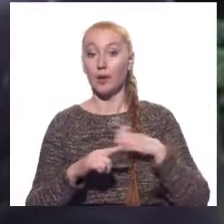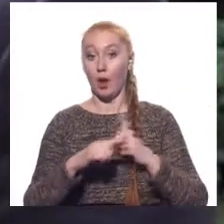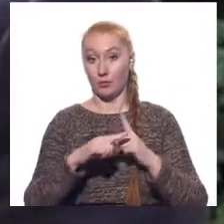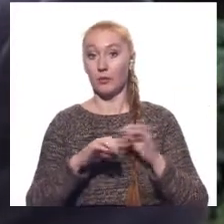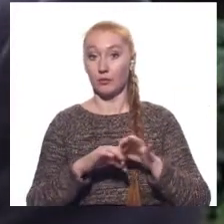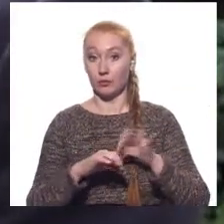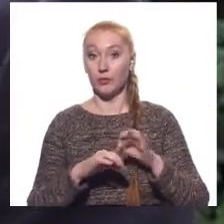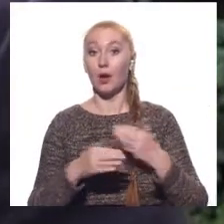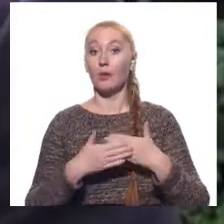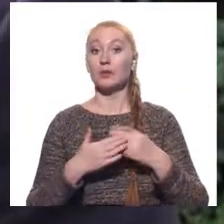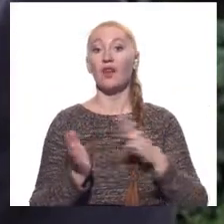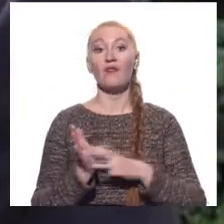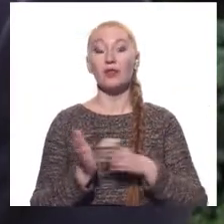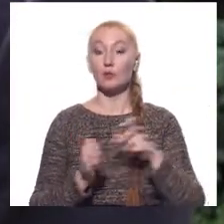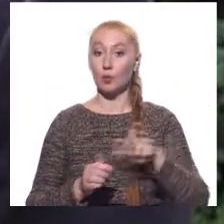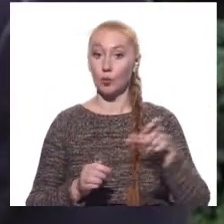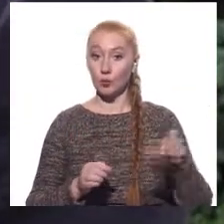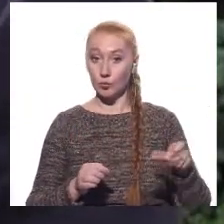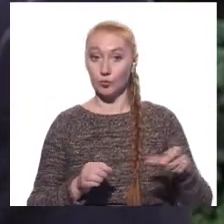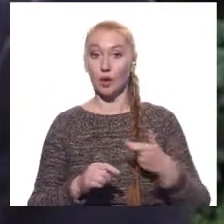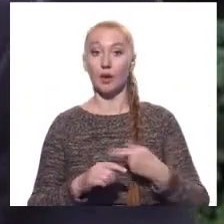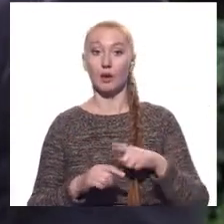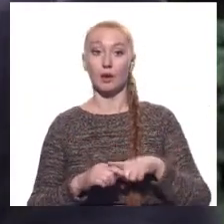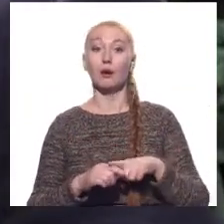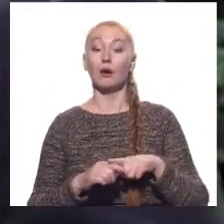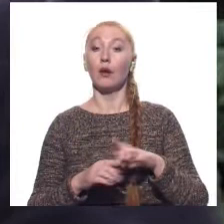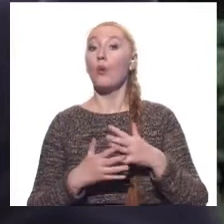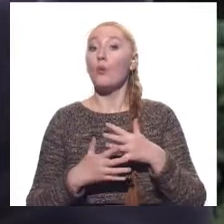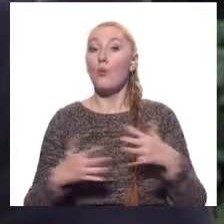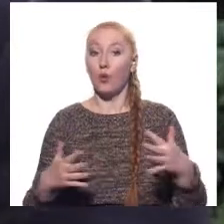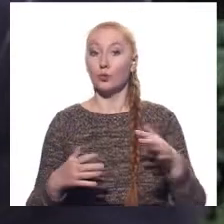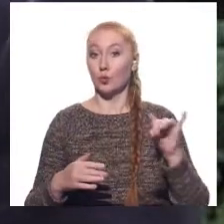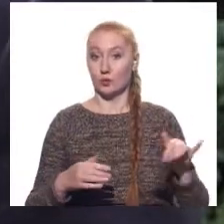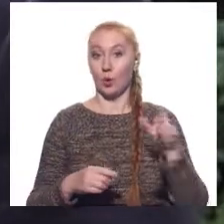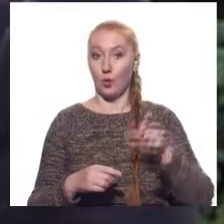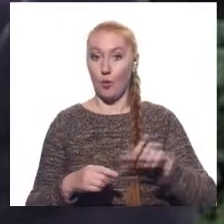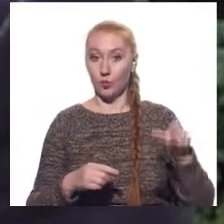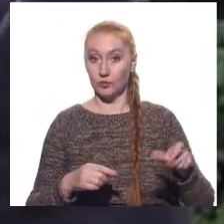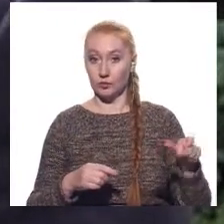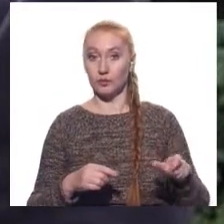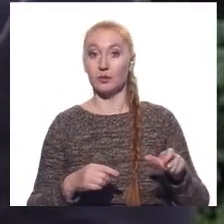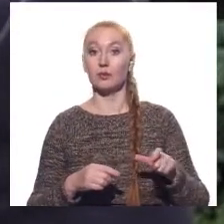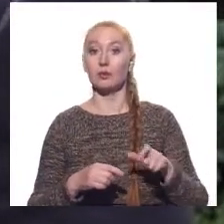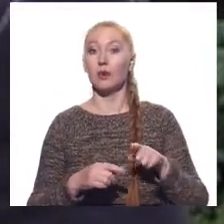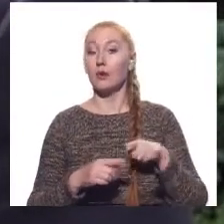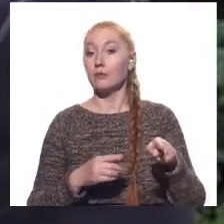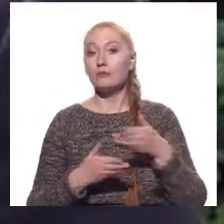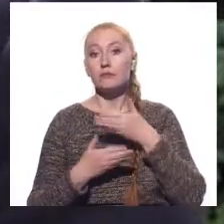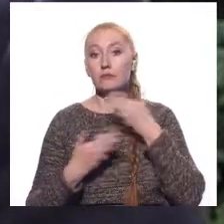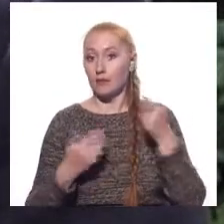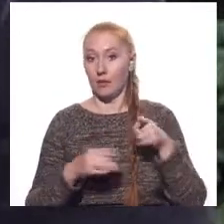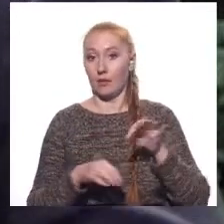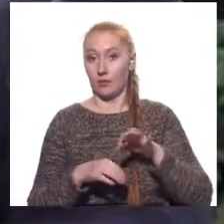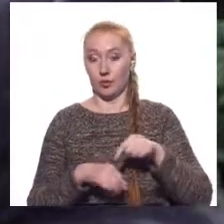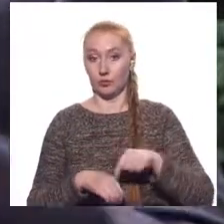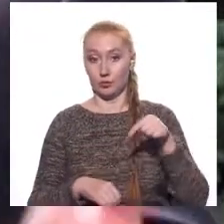було на той момент близько 800 людей. І у більшості цих людей не спостерігалося жодних